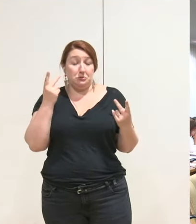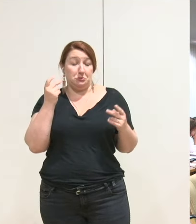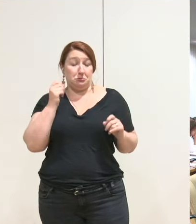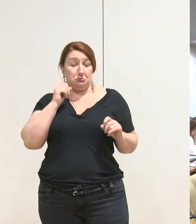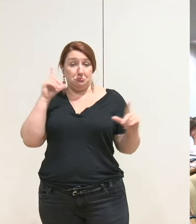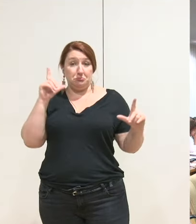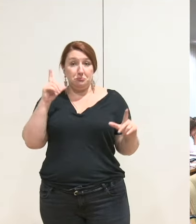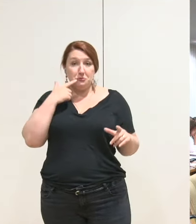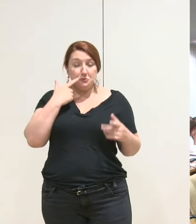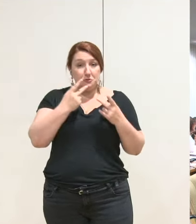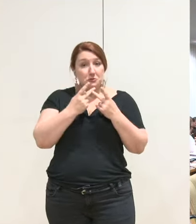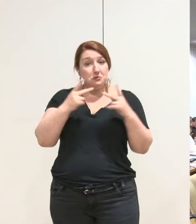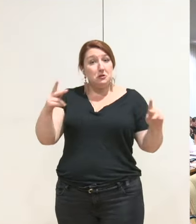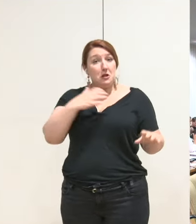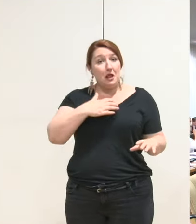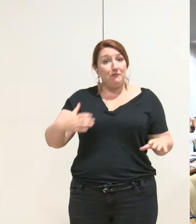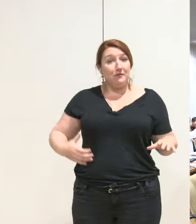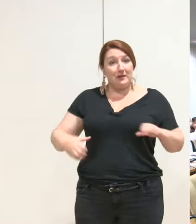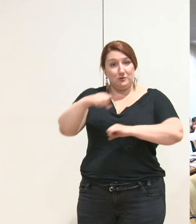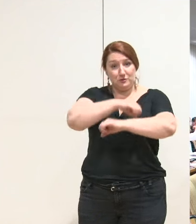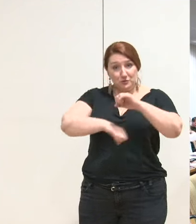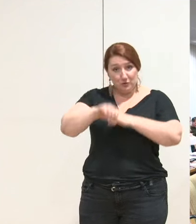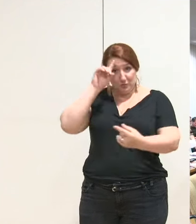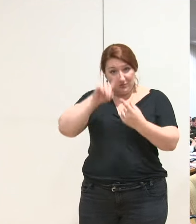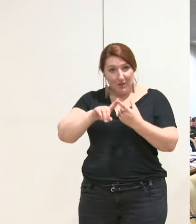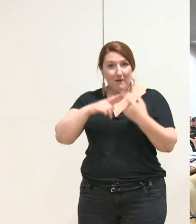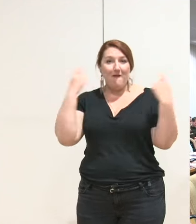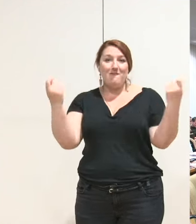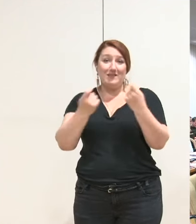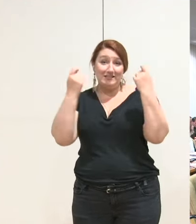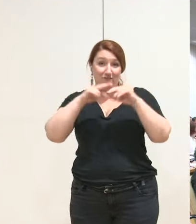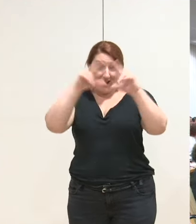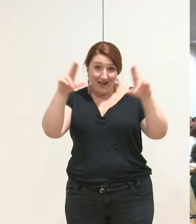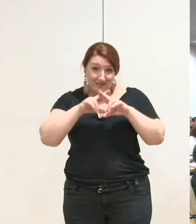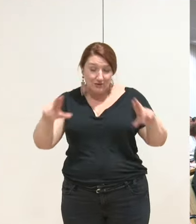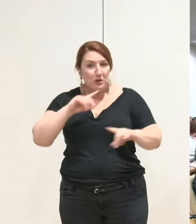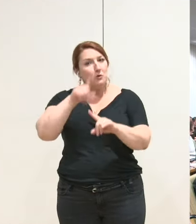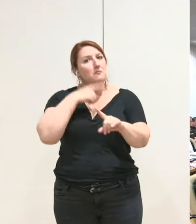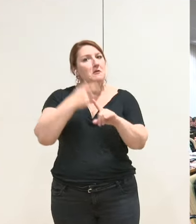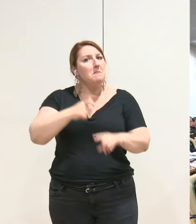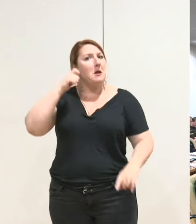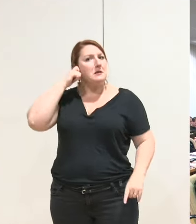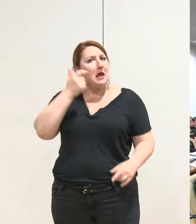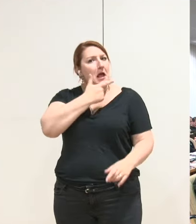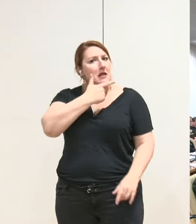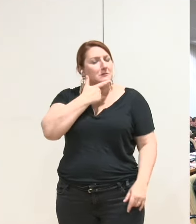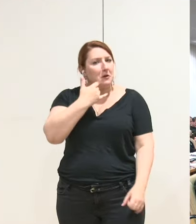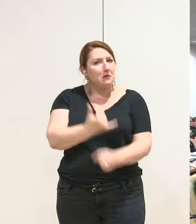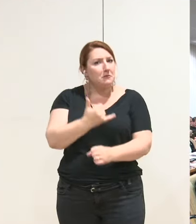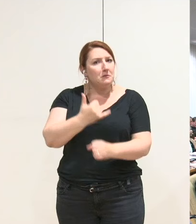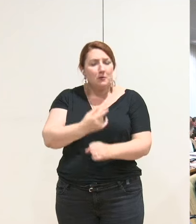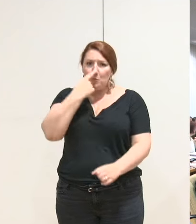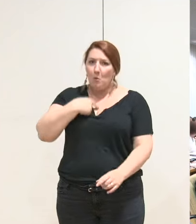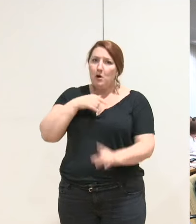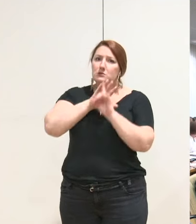bah s'occupe du Festival international du film gay lesbien alors moi je trouve ça discriminatoire